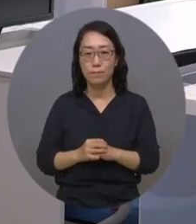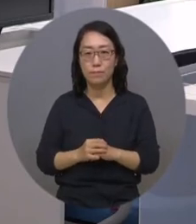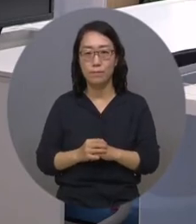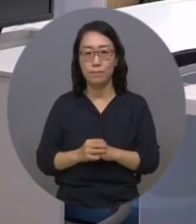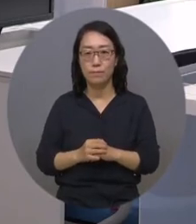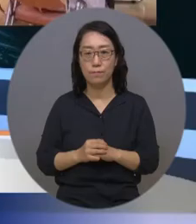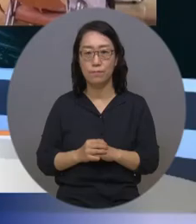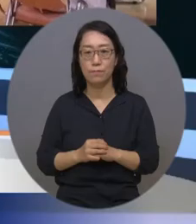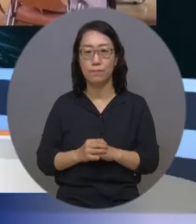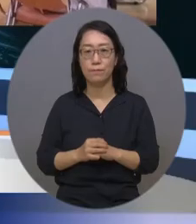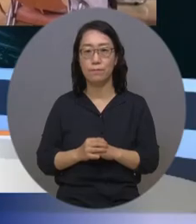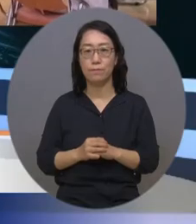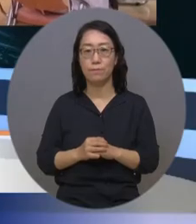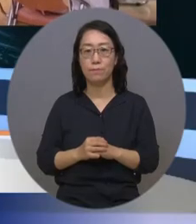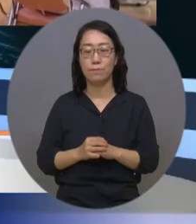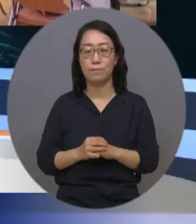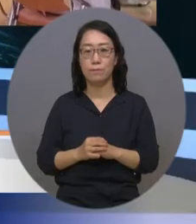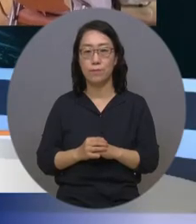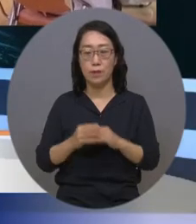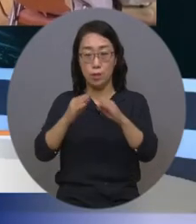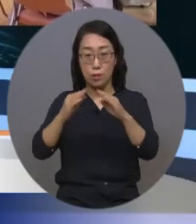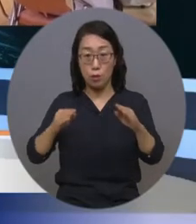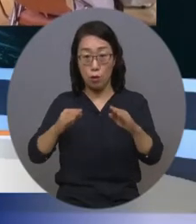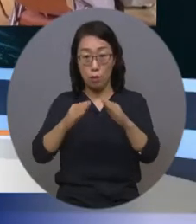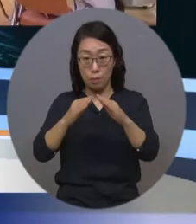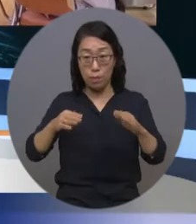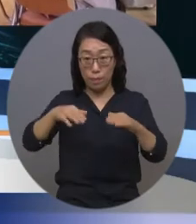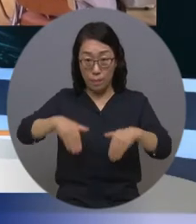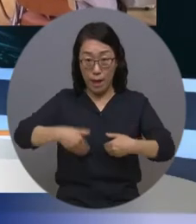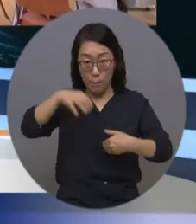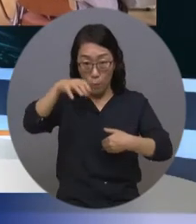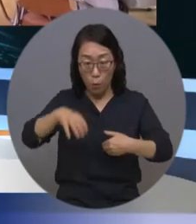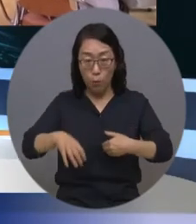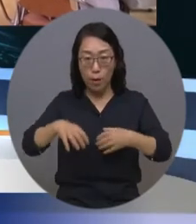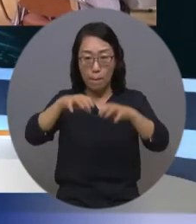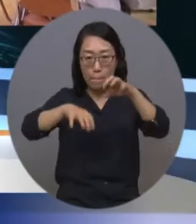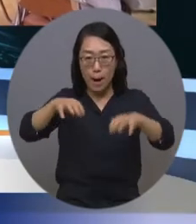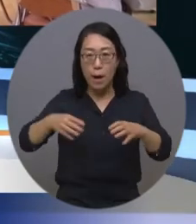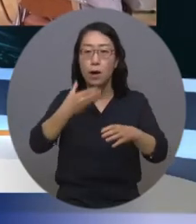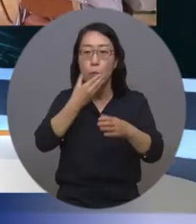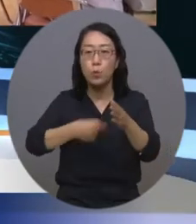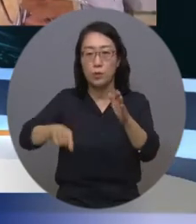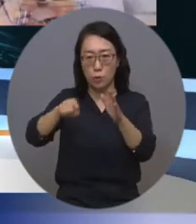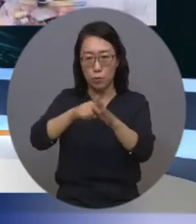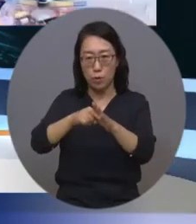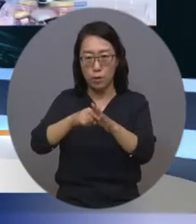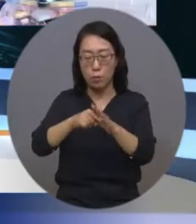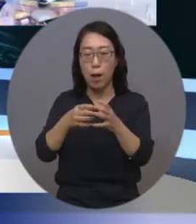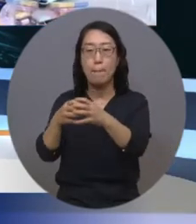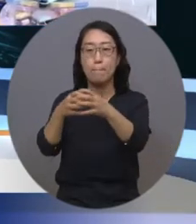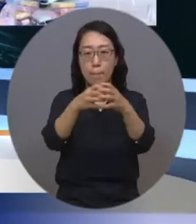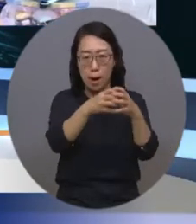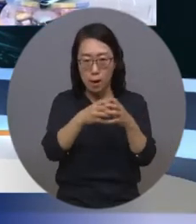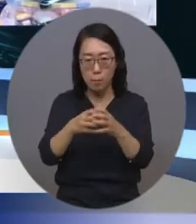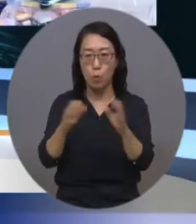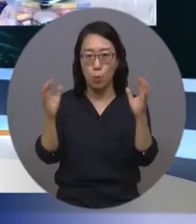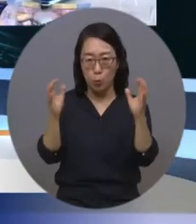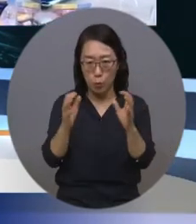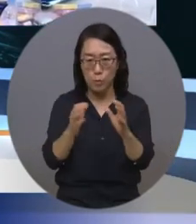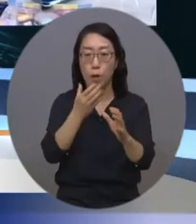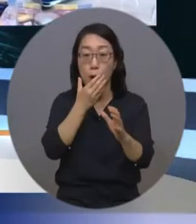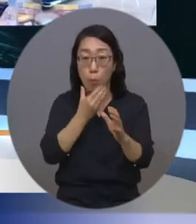정선입니다. 전남 여수시 주민들이 마을 복지를 위해 한마음으로 뭉쳤습니다. 여수의 복지를